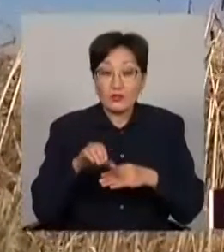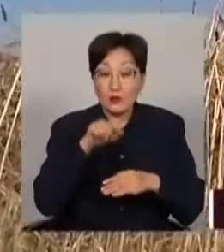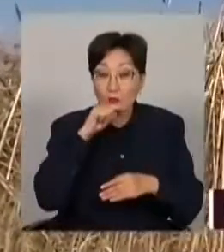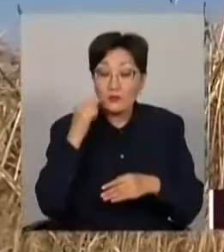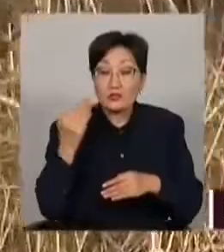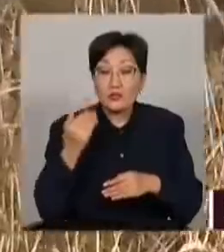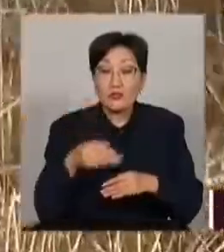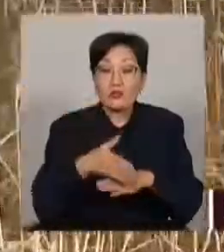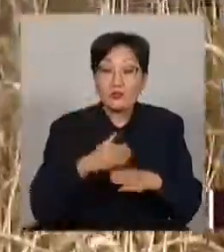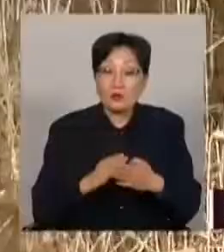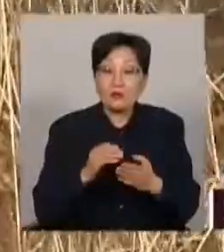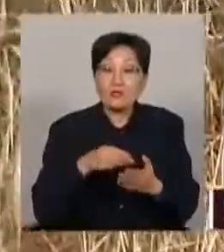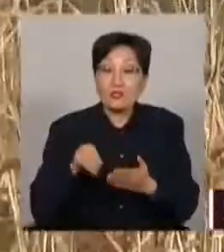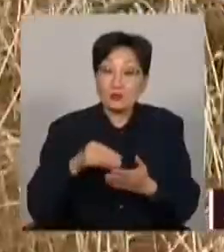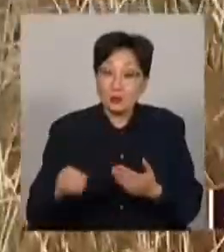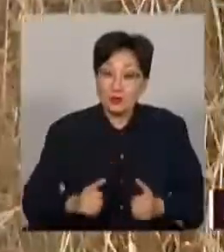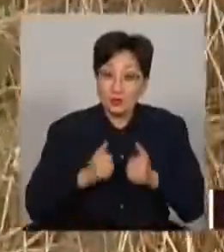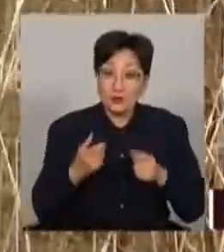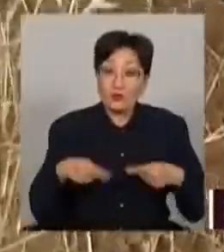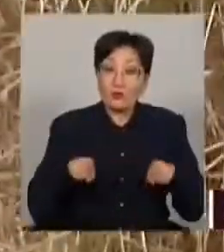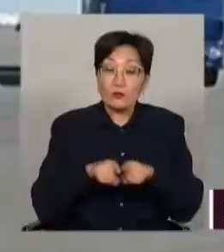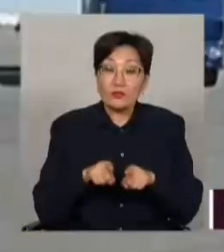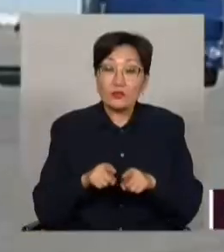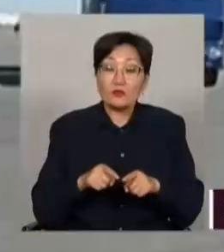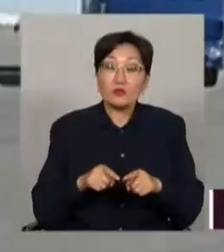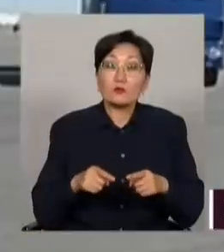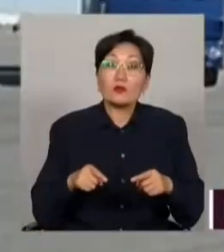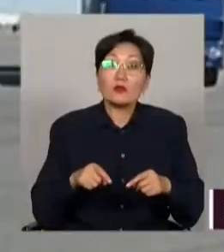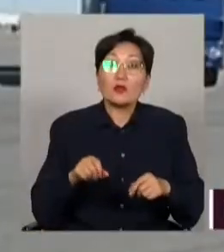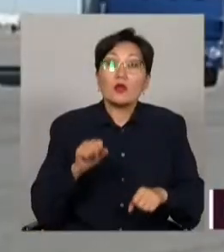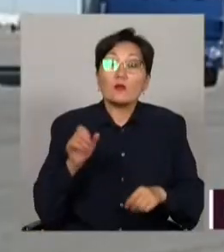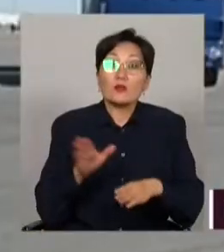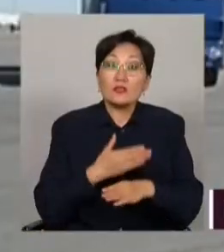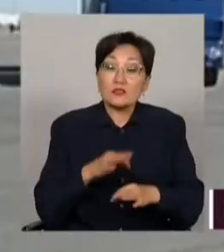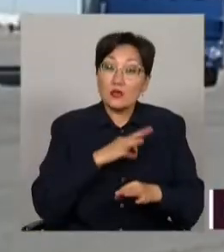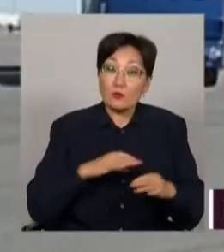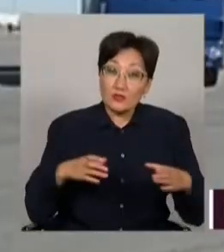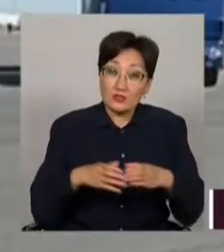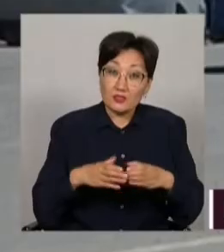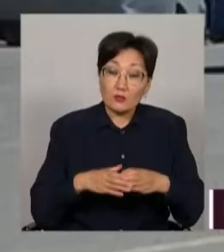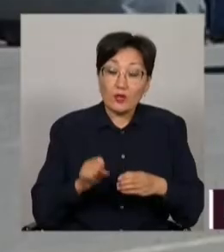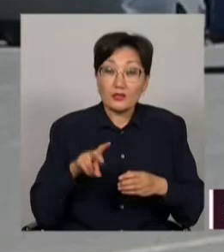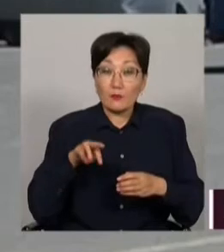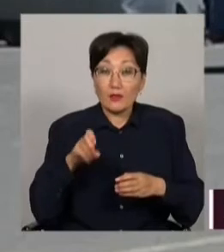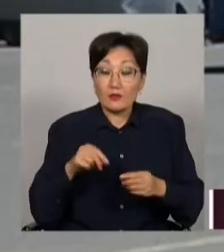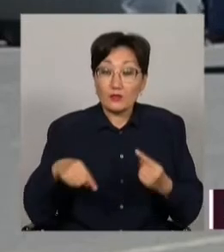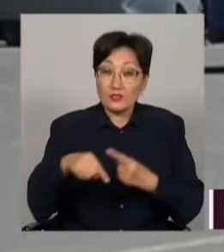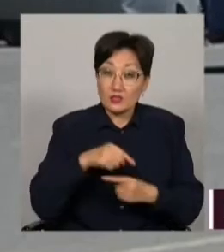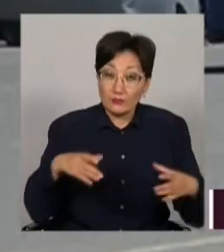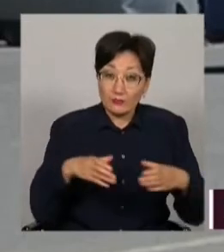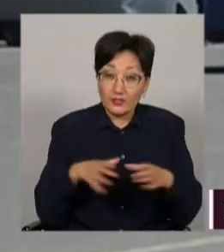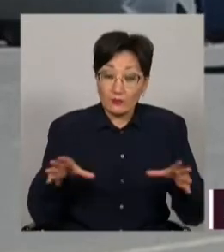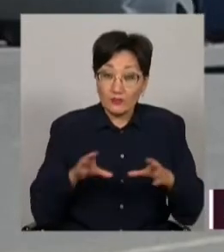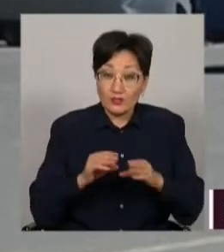Ресейден бидай сатып алуға тырысады. Осындай тәуекелдерді болдырмау үшін мемлекеттік кірістер комитеті Атамекен ұлттық кәсіпкерлер